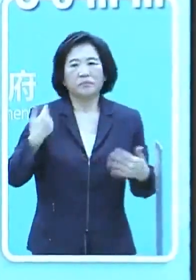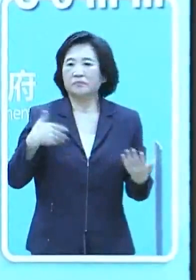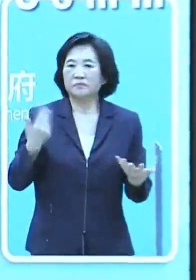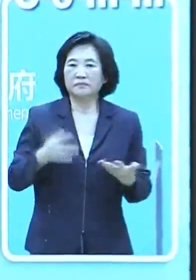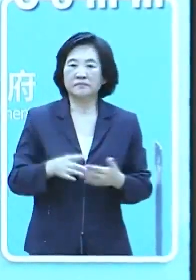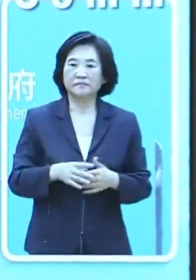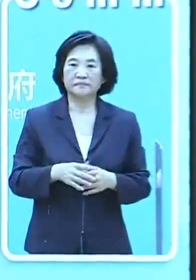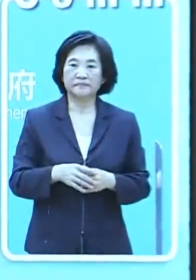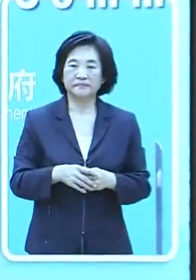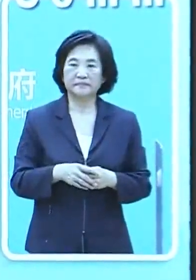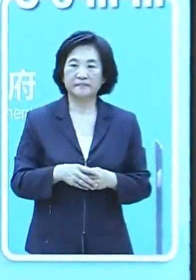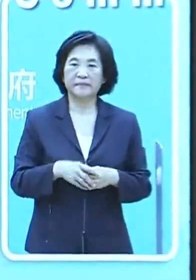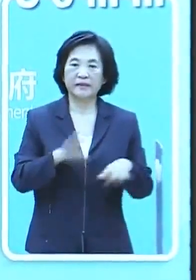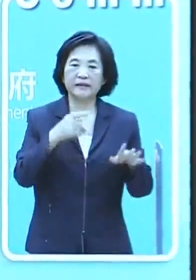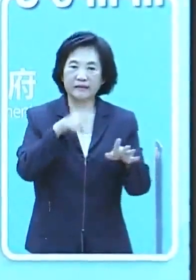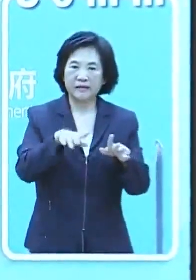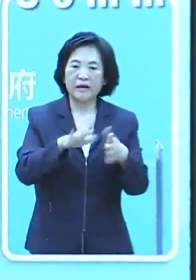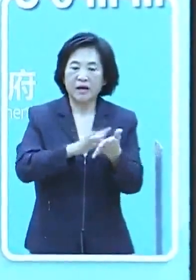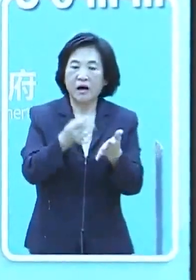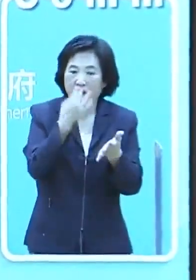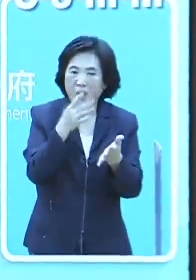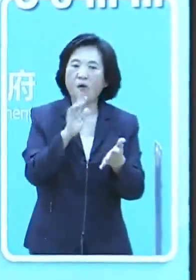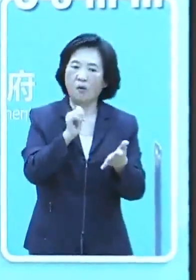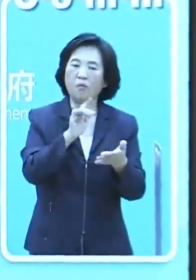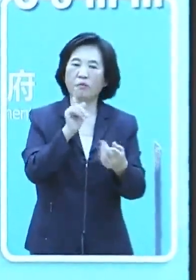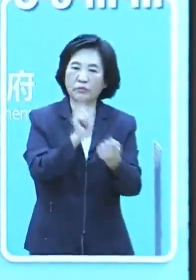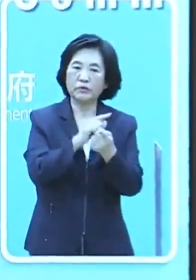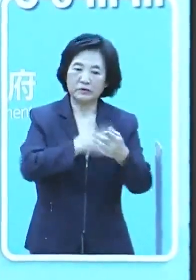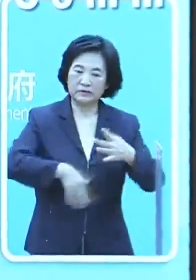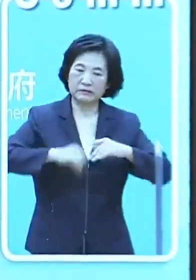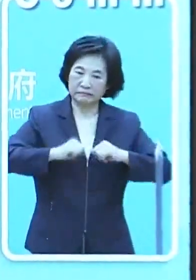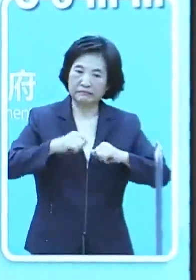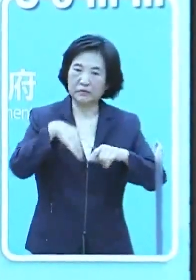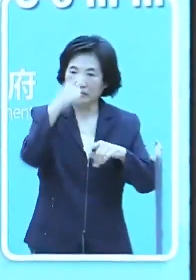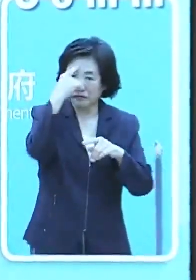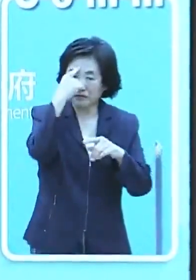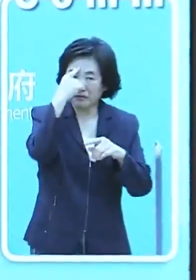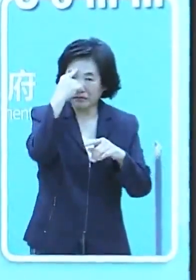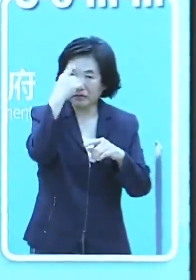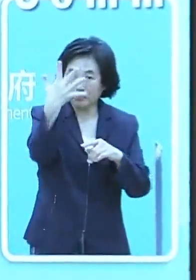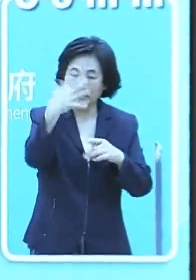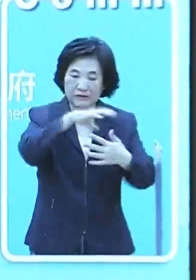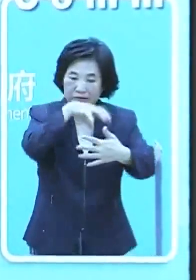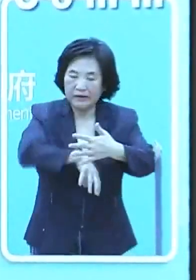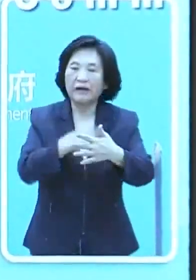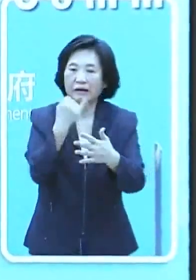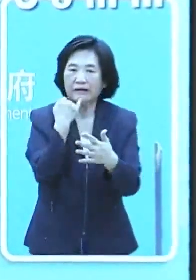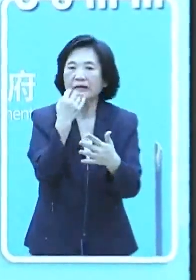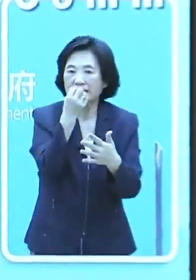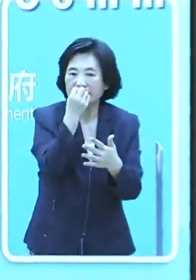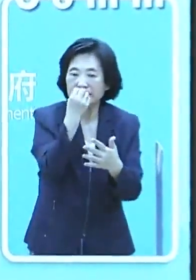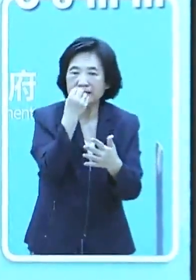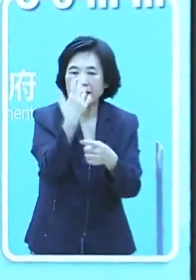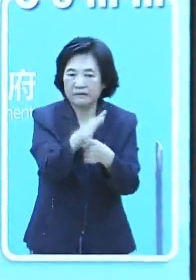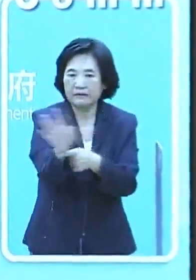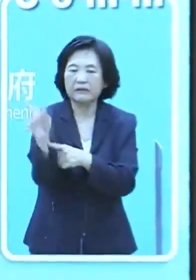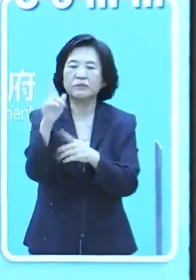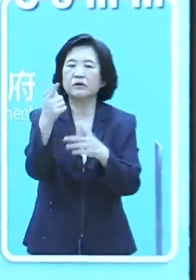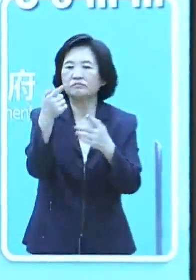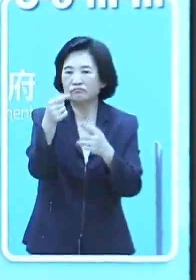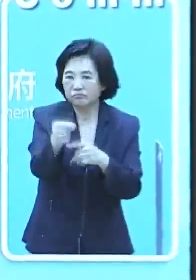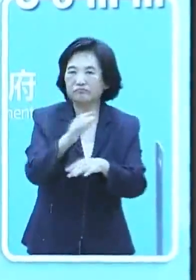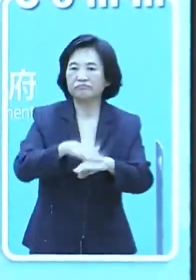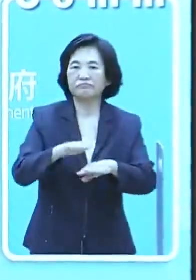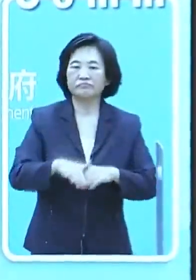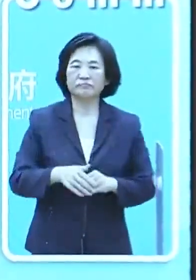当然在临床上它的确是很有效，在发病前5天吃可以很明显降低死亡率。那但是